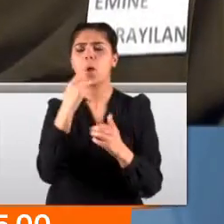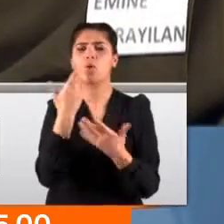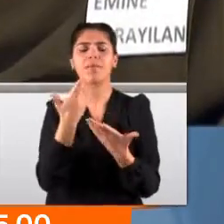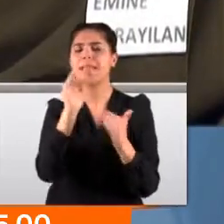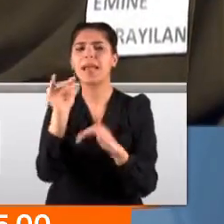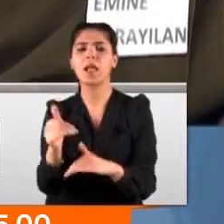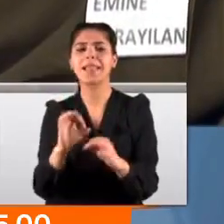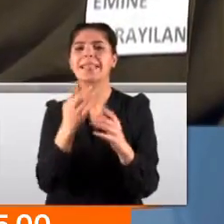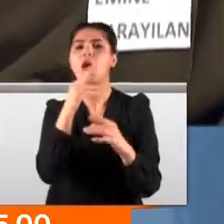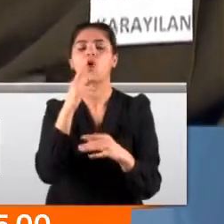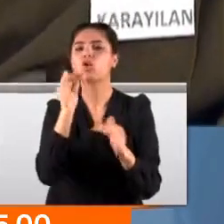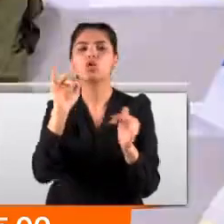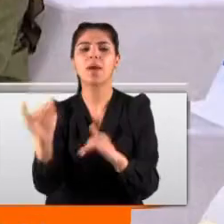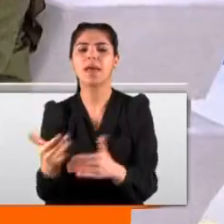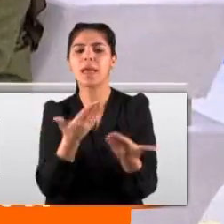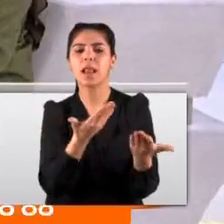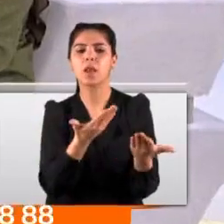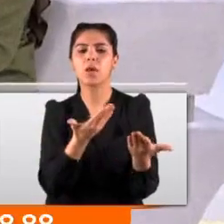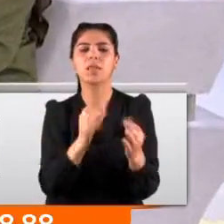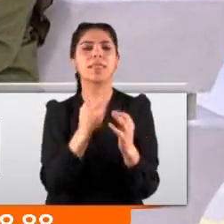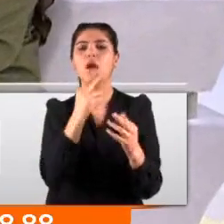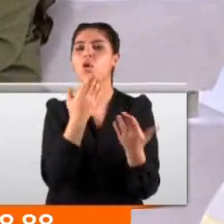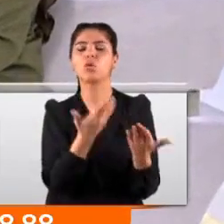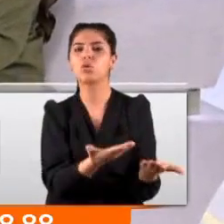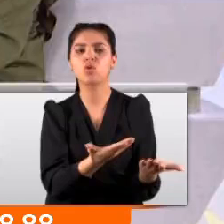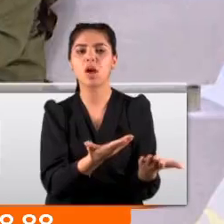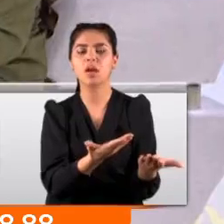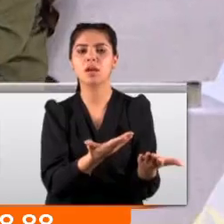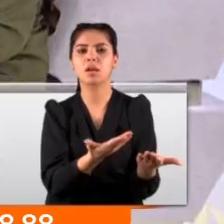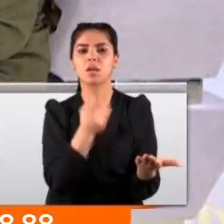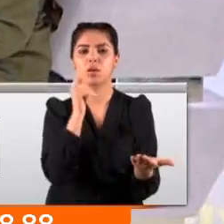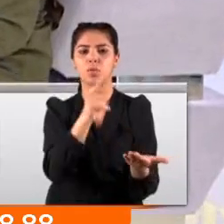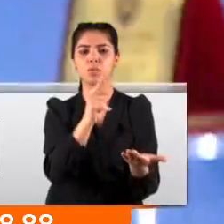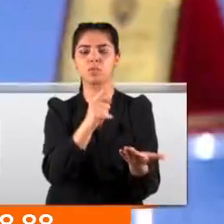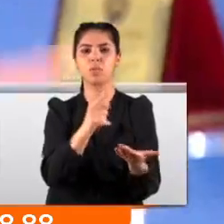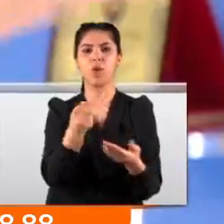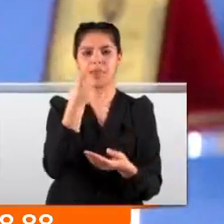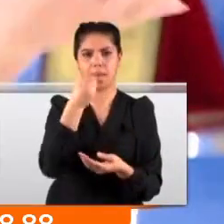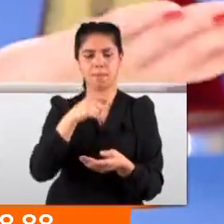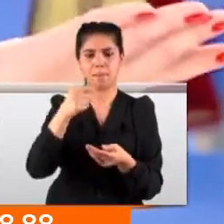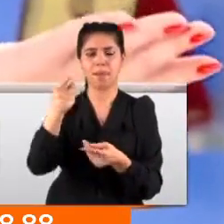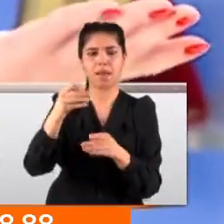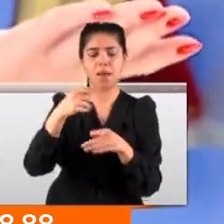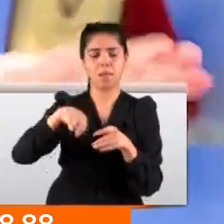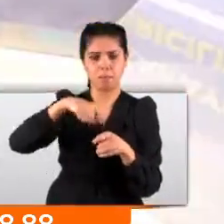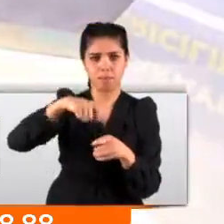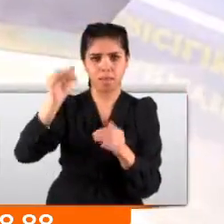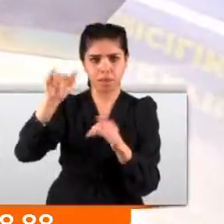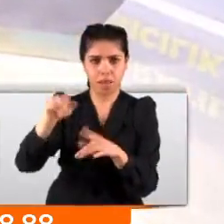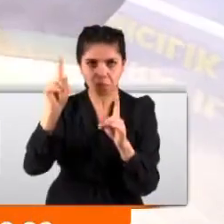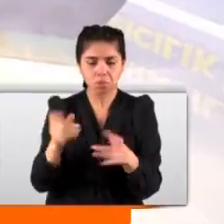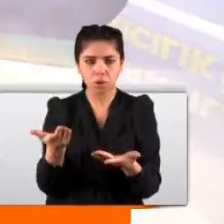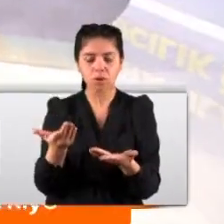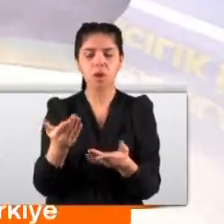Tamam. Ne konuşmaya geliyor? Evde ne konuşacak sizinle kardeşim? Kısır tarifi almaya mı geliyor? Ne konuşacak? Müge Hanım.